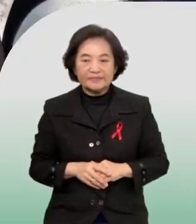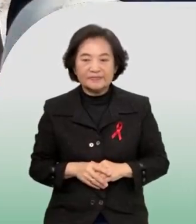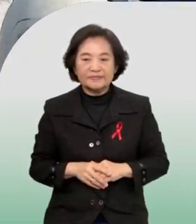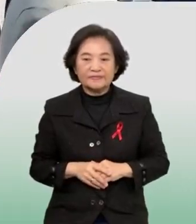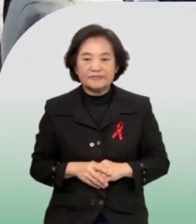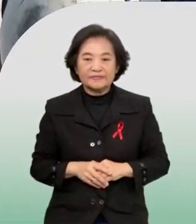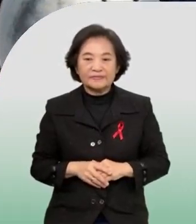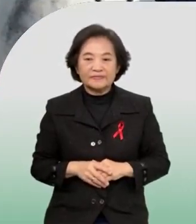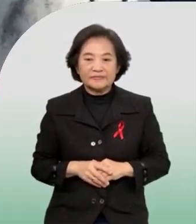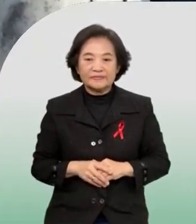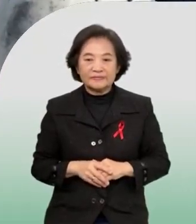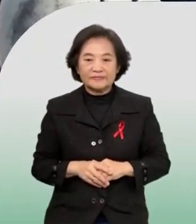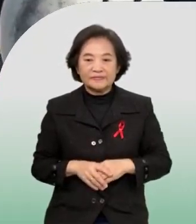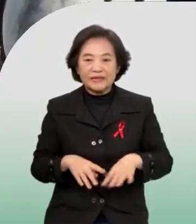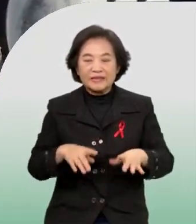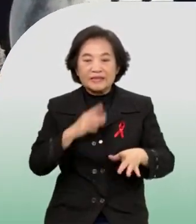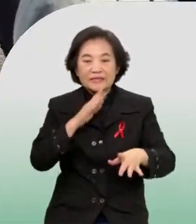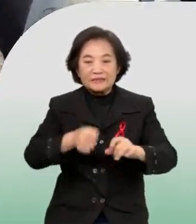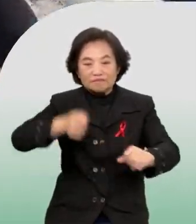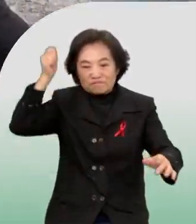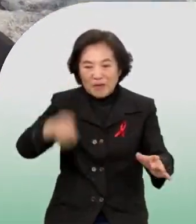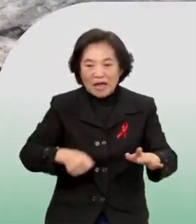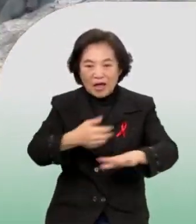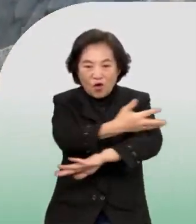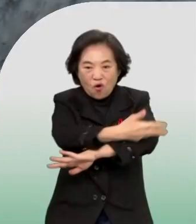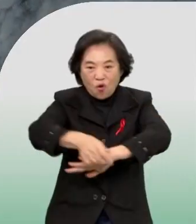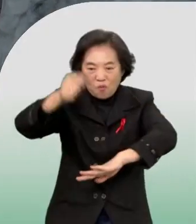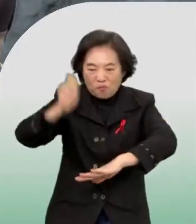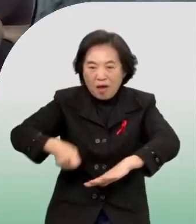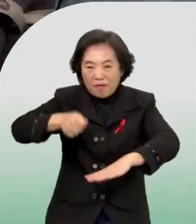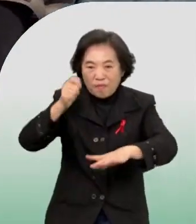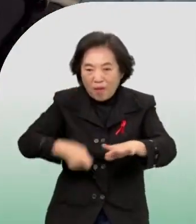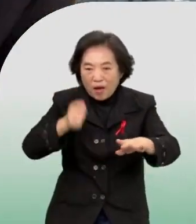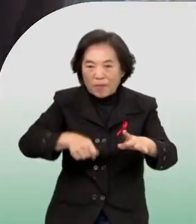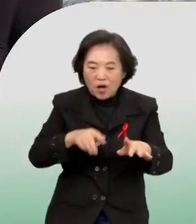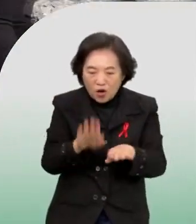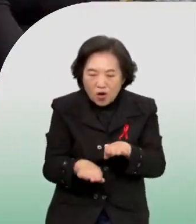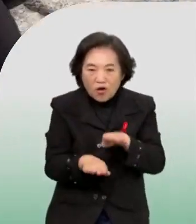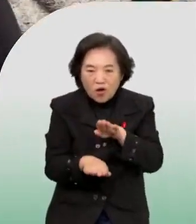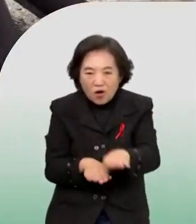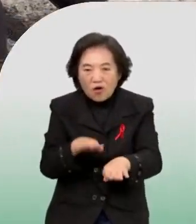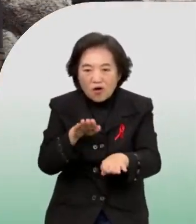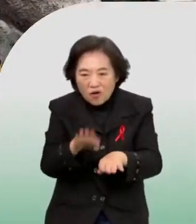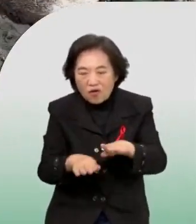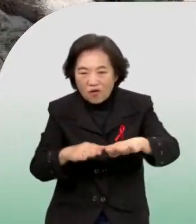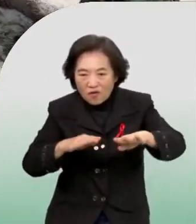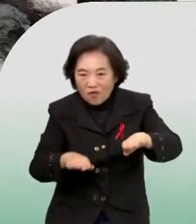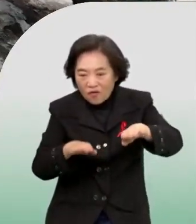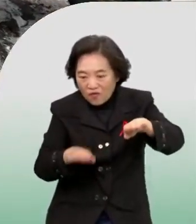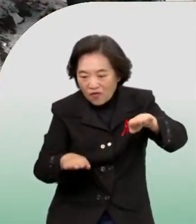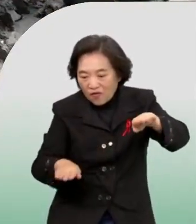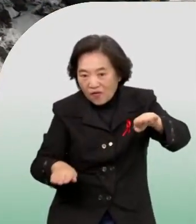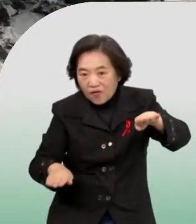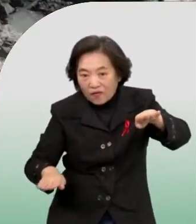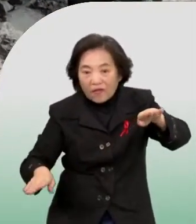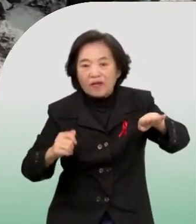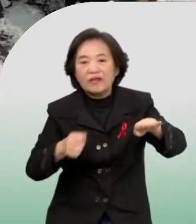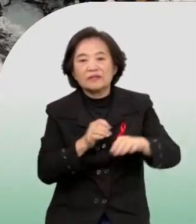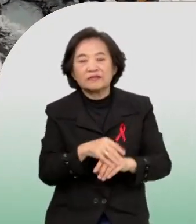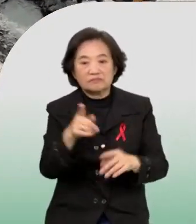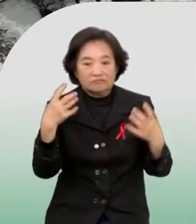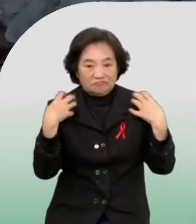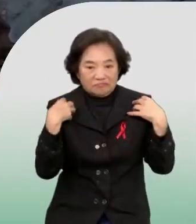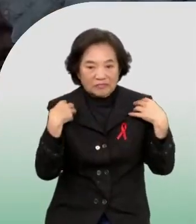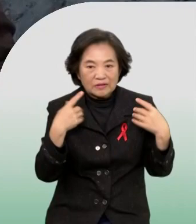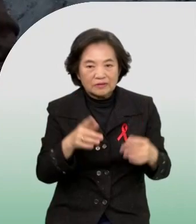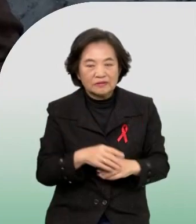了。 那顶冰布托冰川风扣除热汗，做热汗的流胎，为做自己专业的冰川带动人无